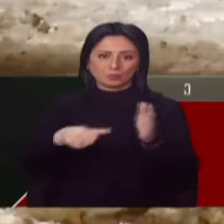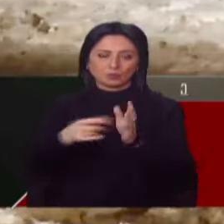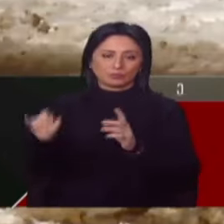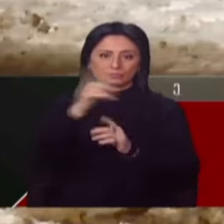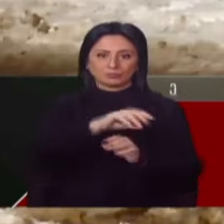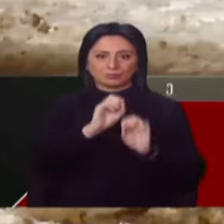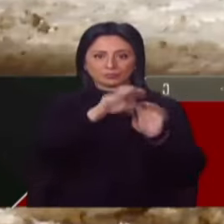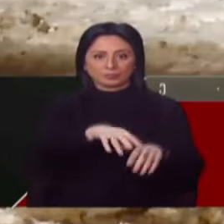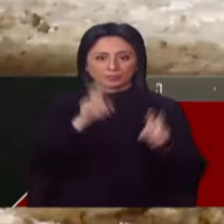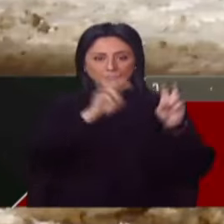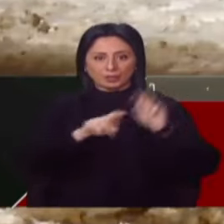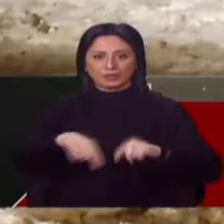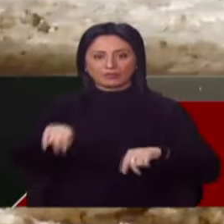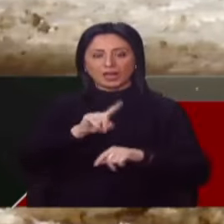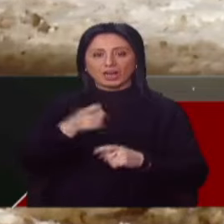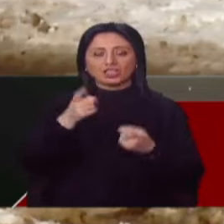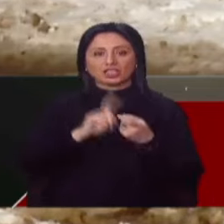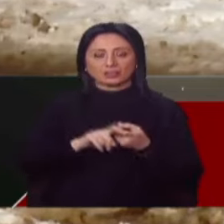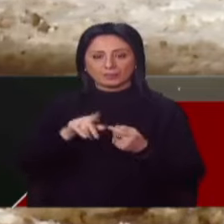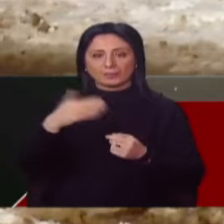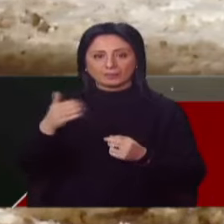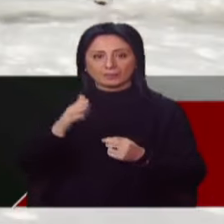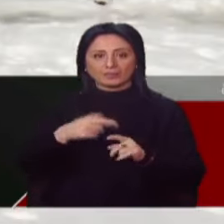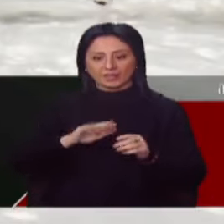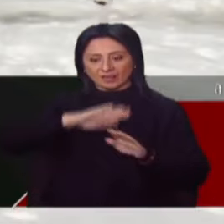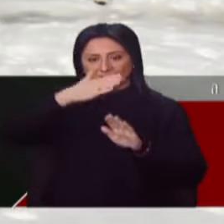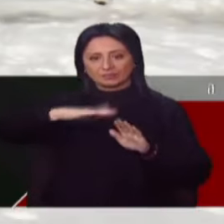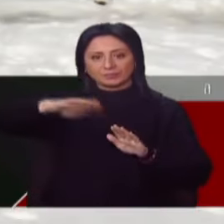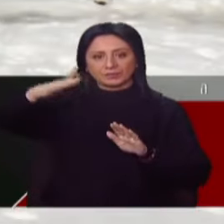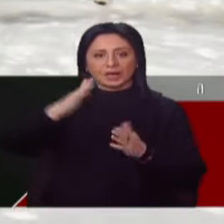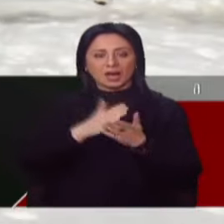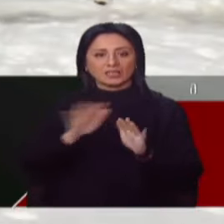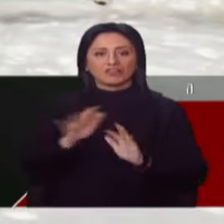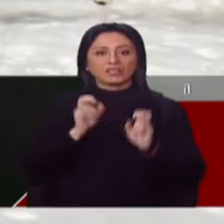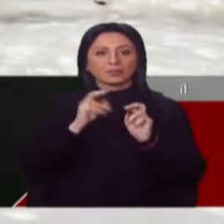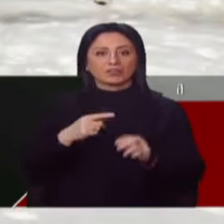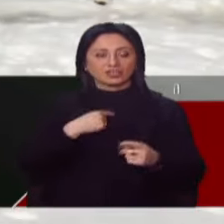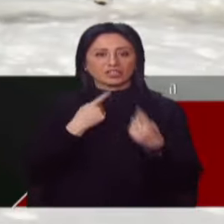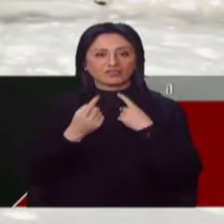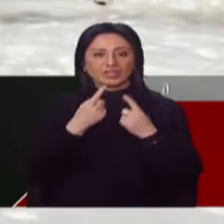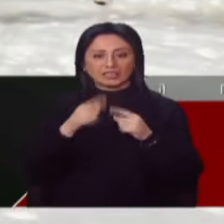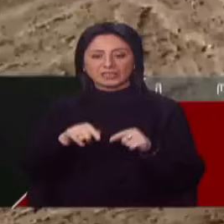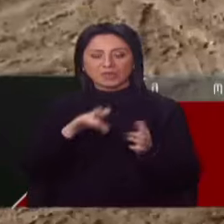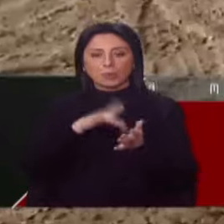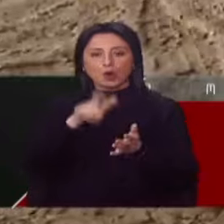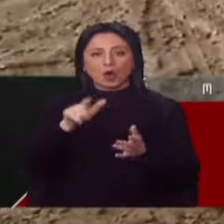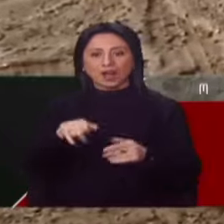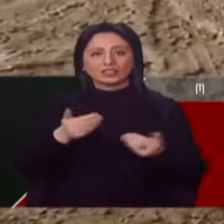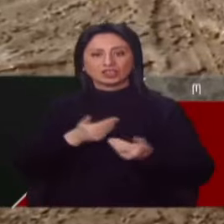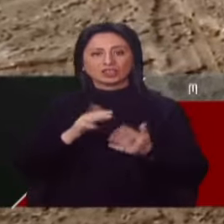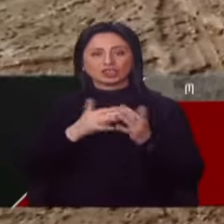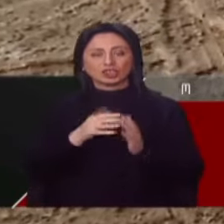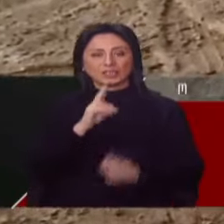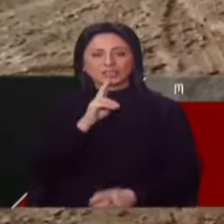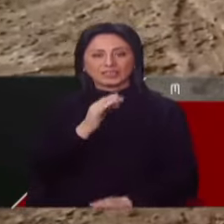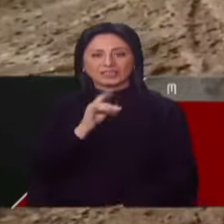sa agento și da guida stures racehba schwam hriu relief sa adgil ziar se bud vitare bas cuen vesa obret adgilo brivi სოფელ